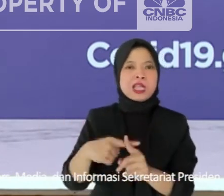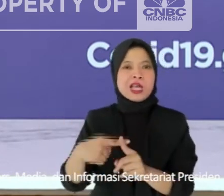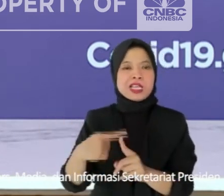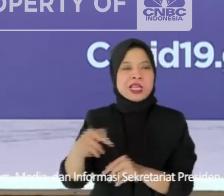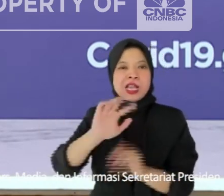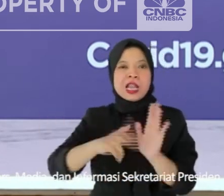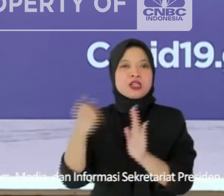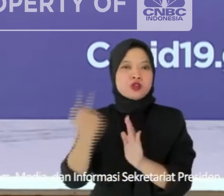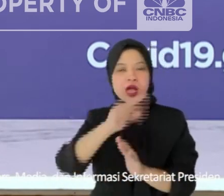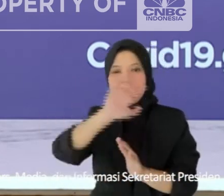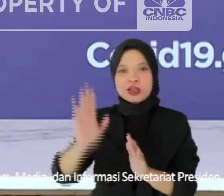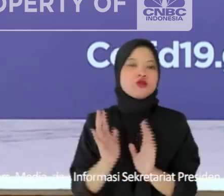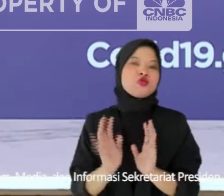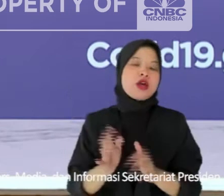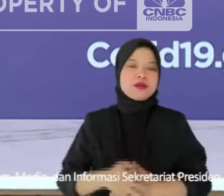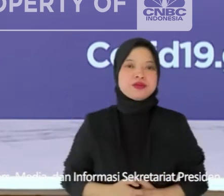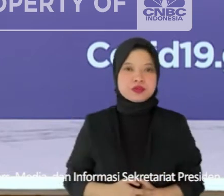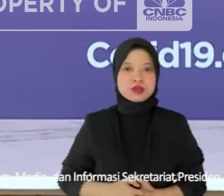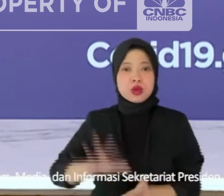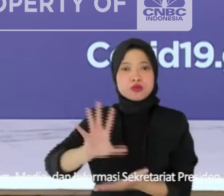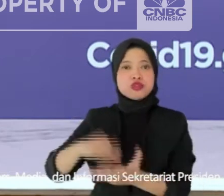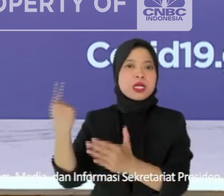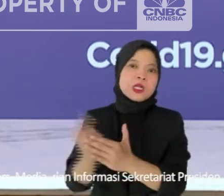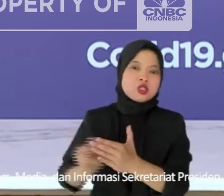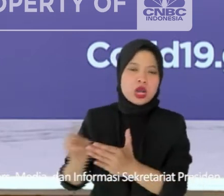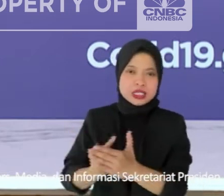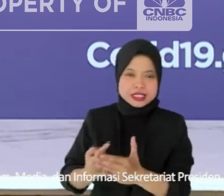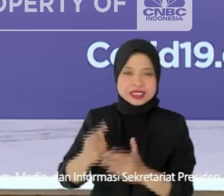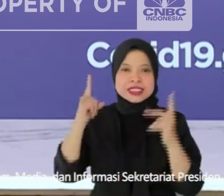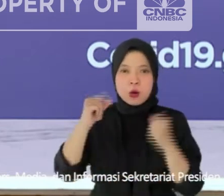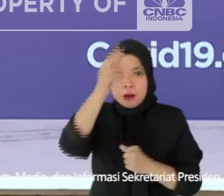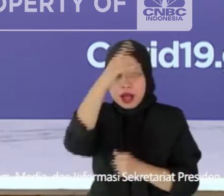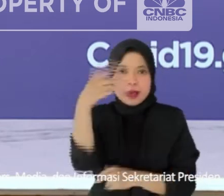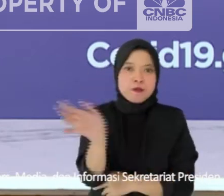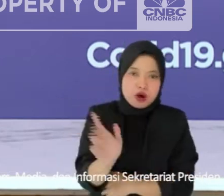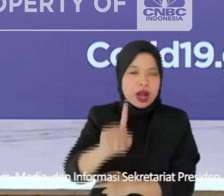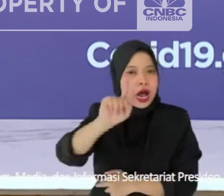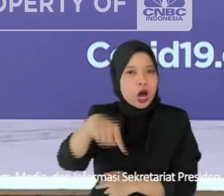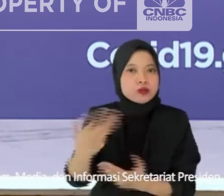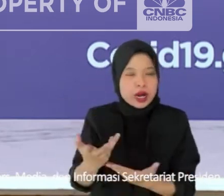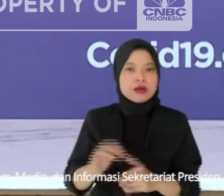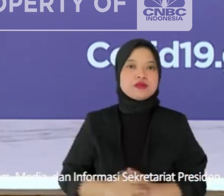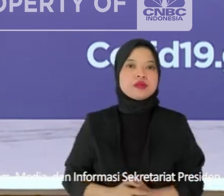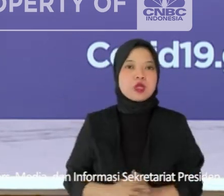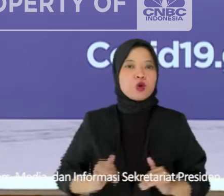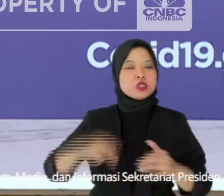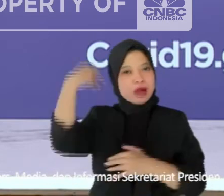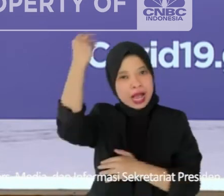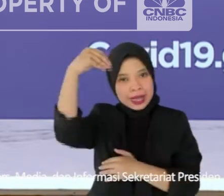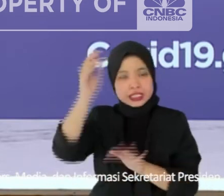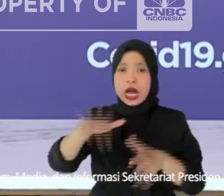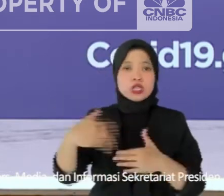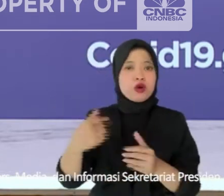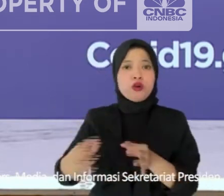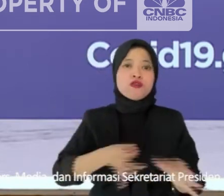nasional Hai fasilitas isolasi terpusat di luar pulau Jawa Bali dilakukan di wisma haji dan